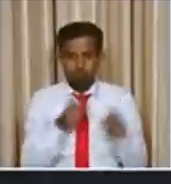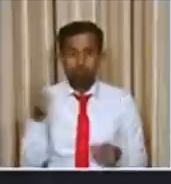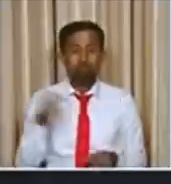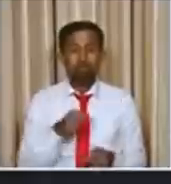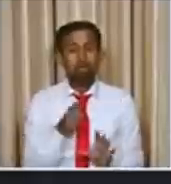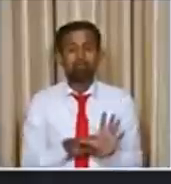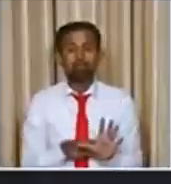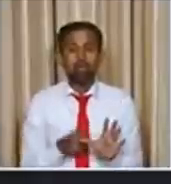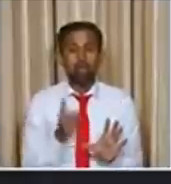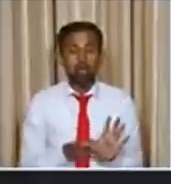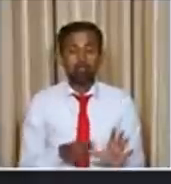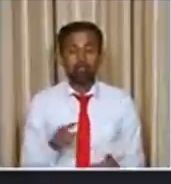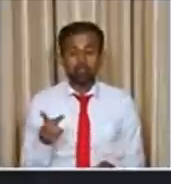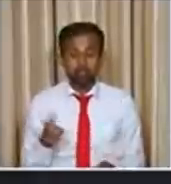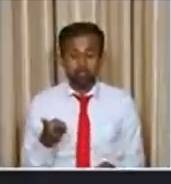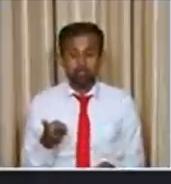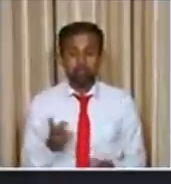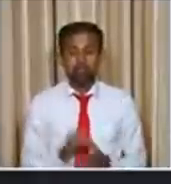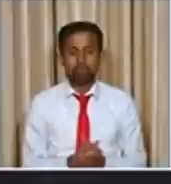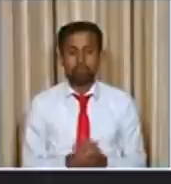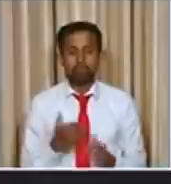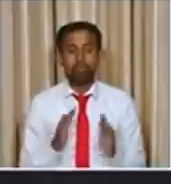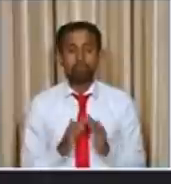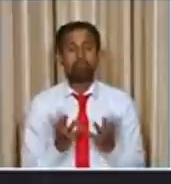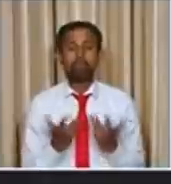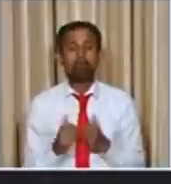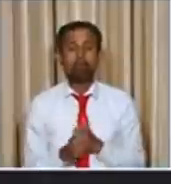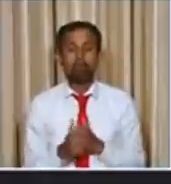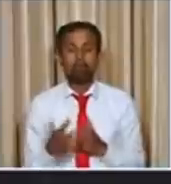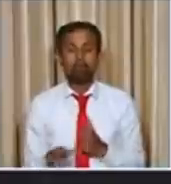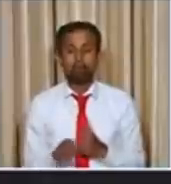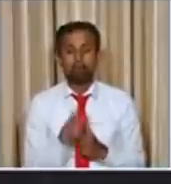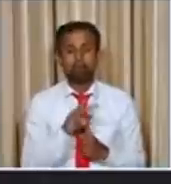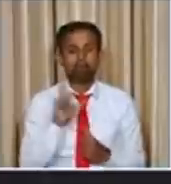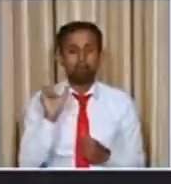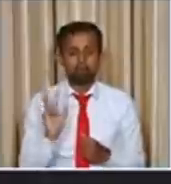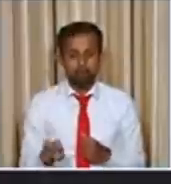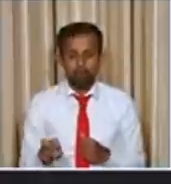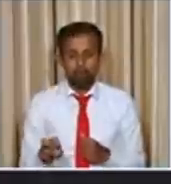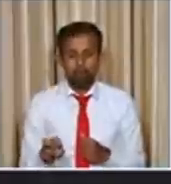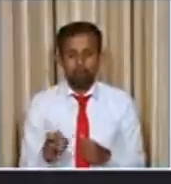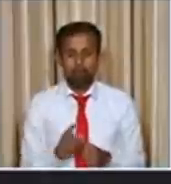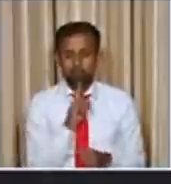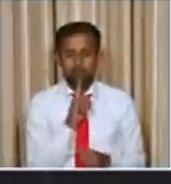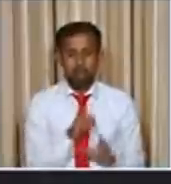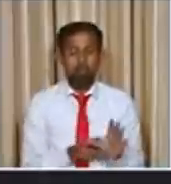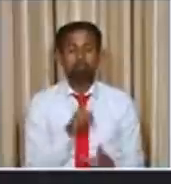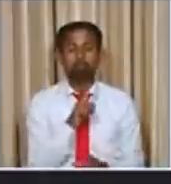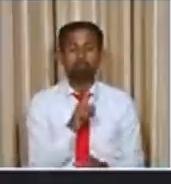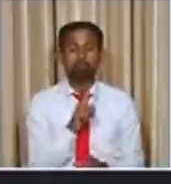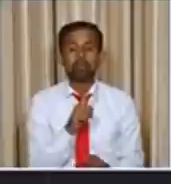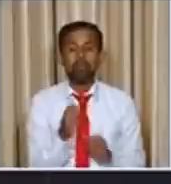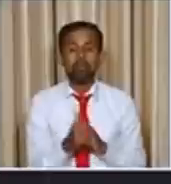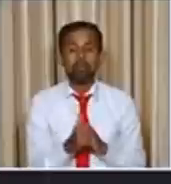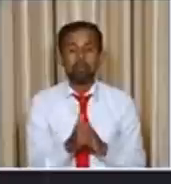வந்து, சரியா? நாங்க எவ்வளவு வீடு சரி கட்டிருக்கு? 38,000. அப்ப ஒரு வருஷம்க்கு எவ்வளவு வீடு? ஒரு வருஷம்க்கு